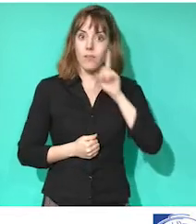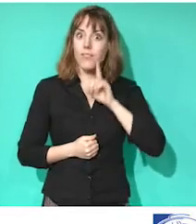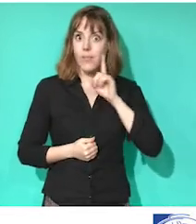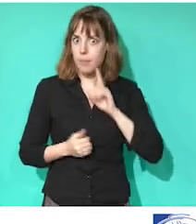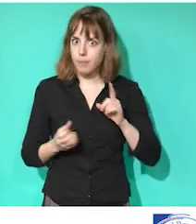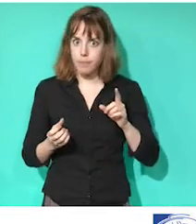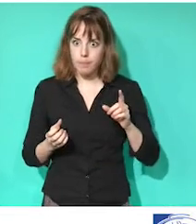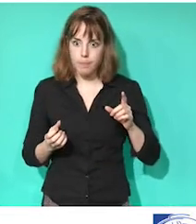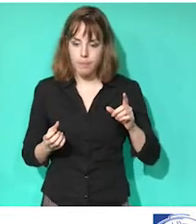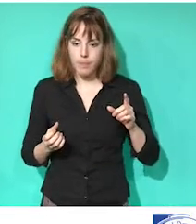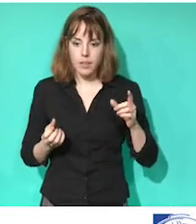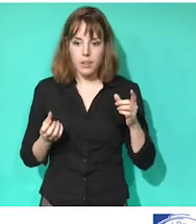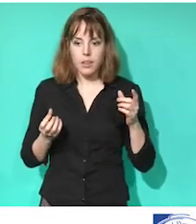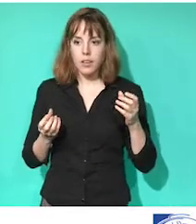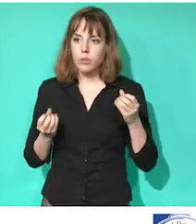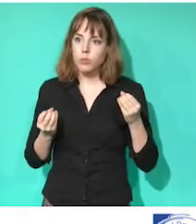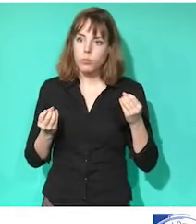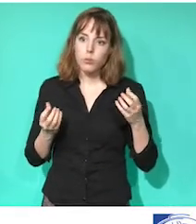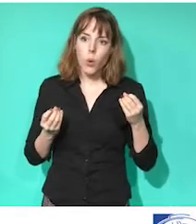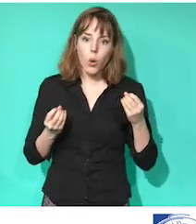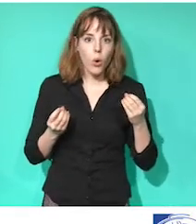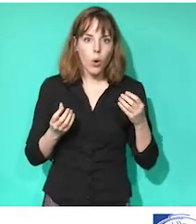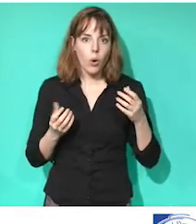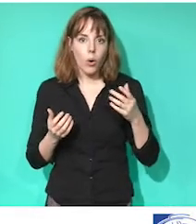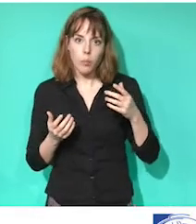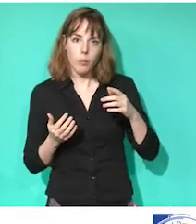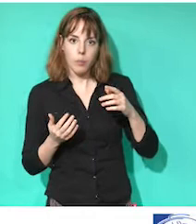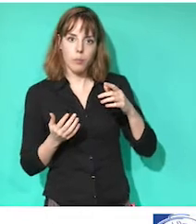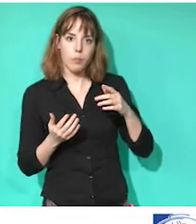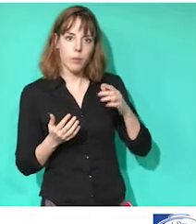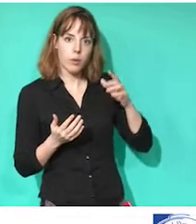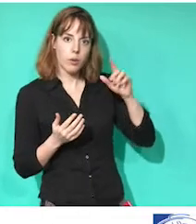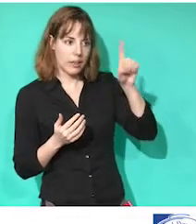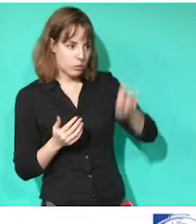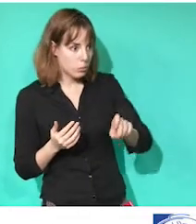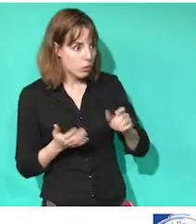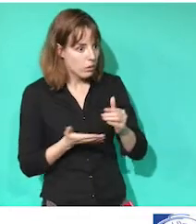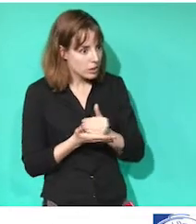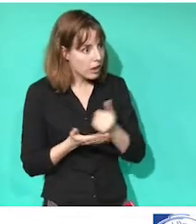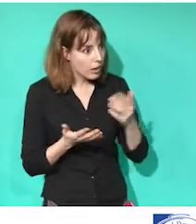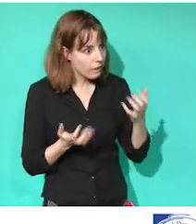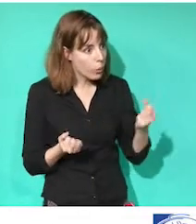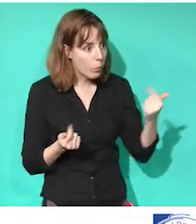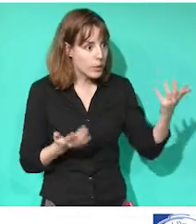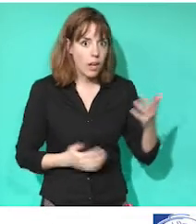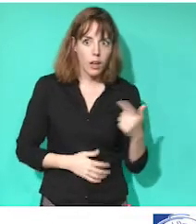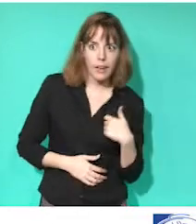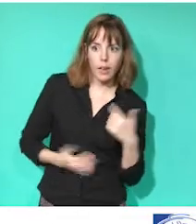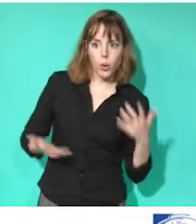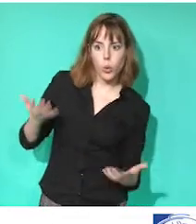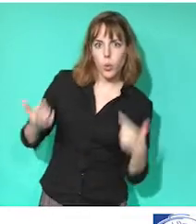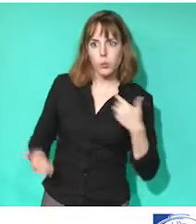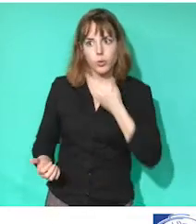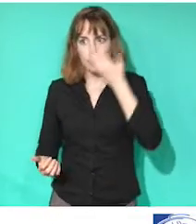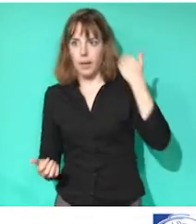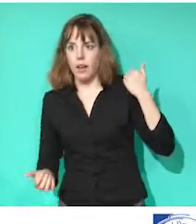très rarement répondre à la question « combien voulez-vous gagner ?» Je ne sais pas. Ce que vous voulez, donnez-moi ce qui vous plaît. Voilà,